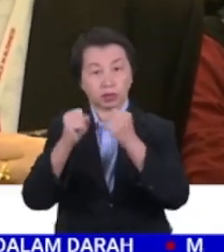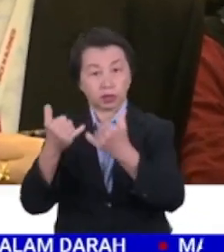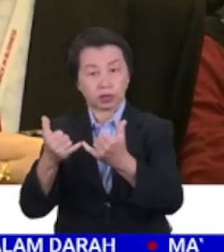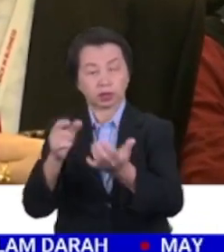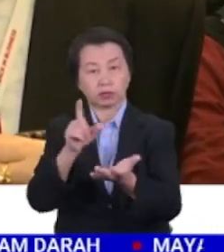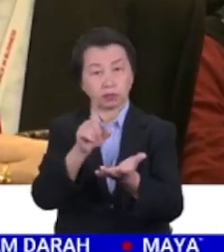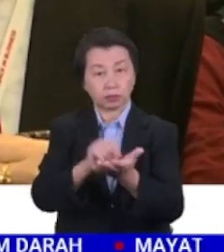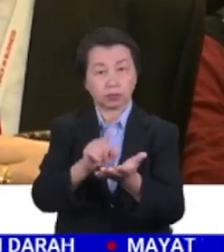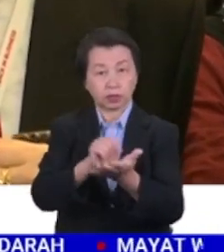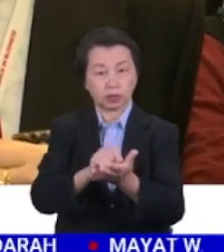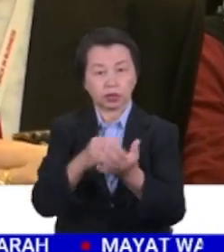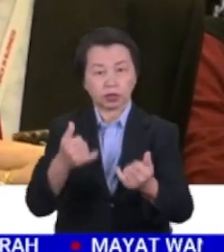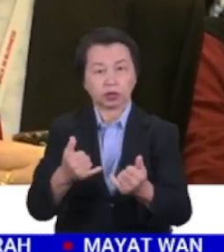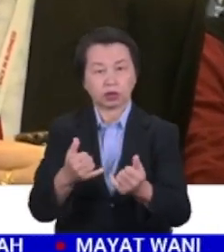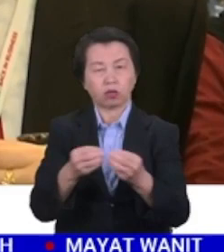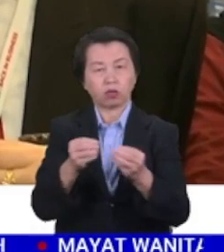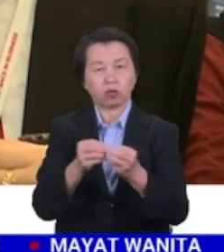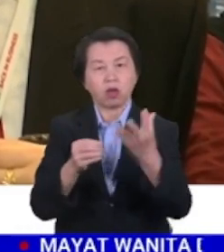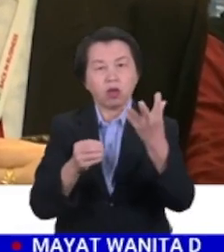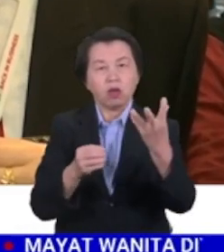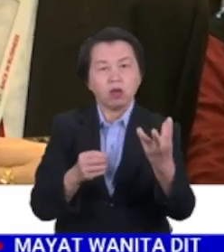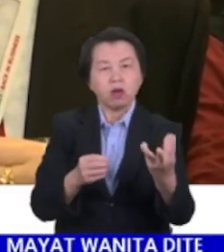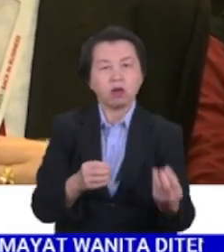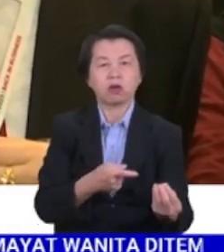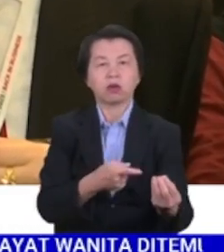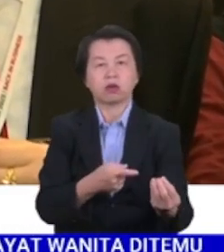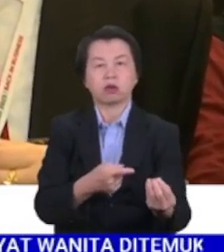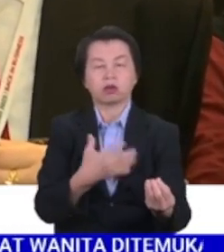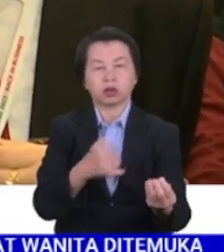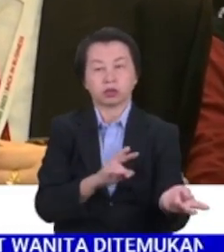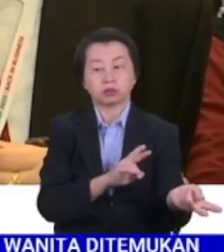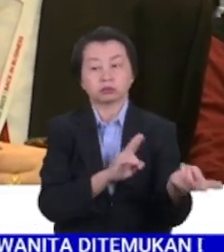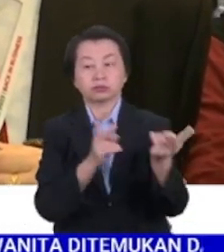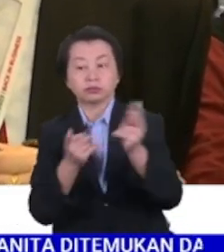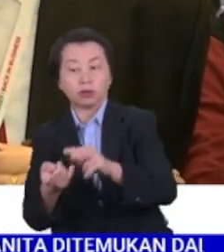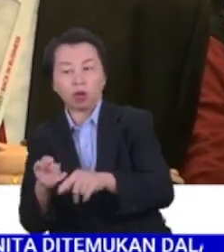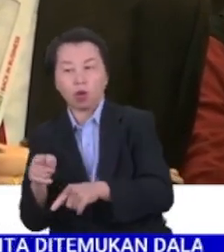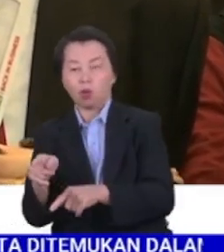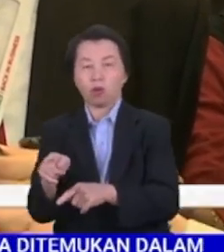media, sekarang ni semakin menguncup dan beralih ke